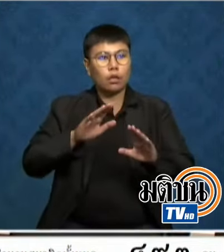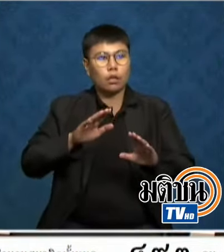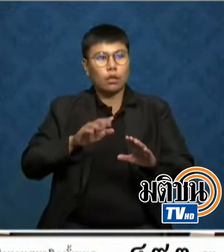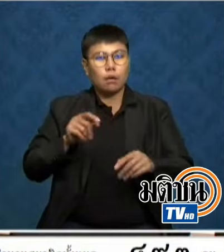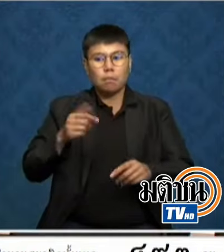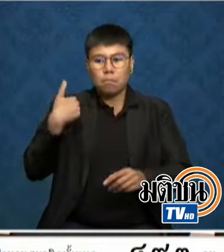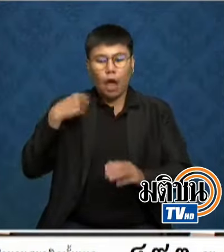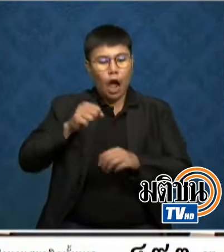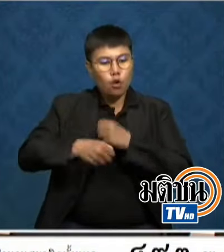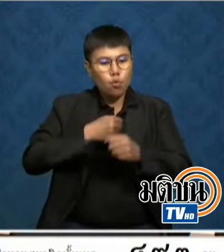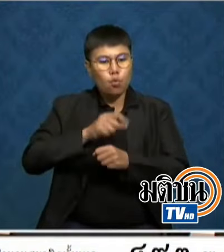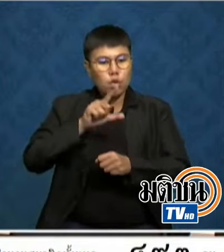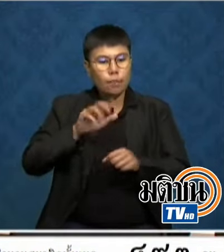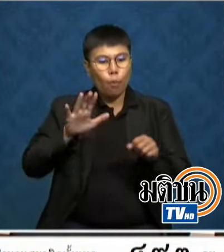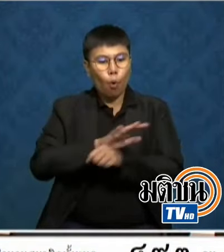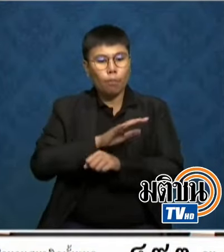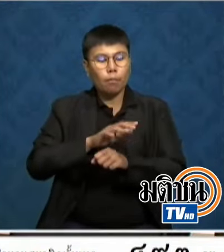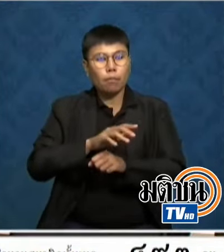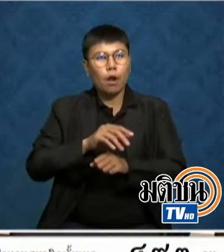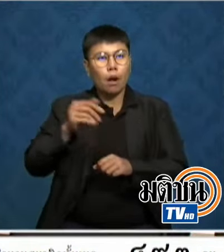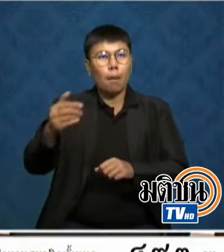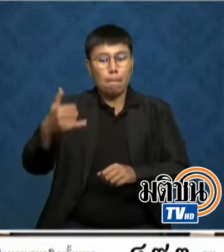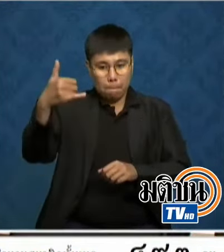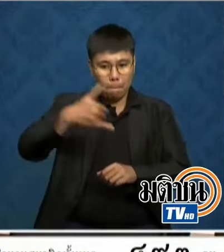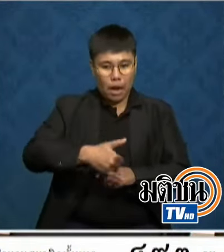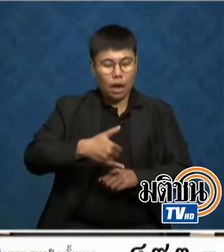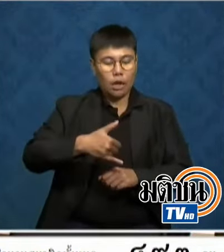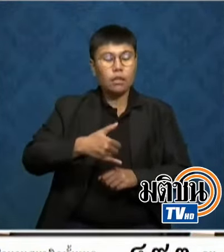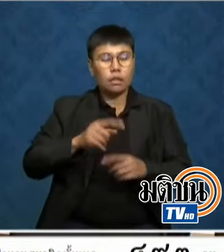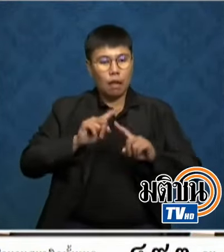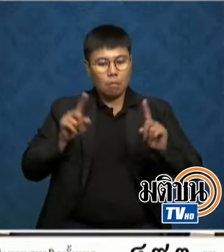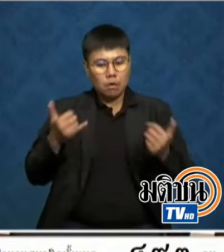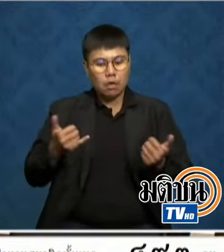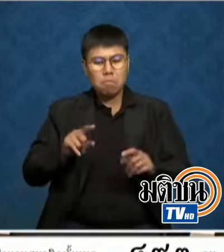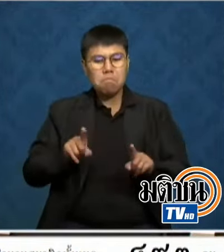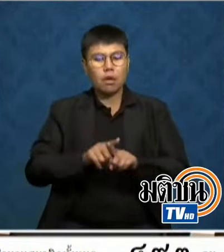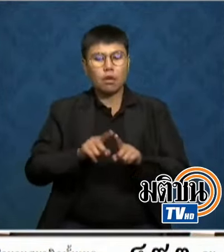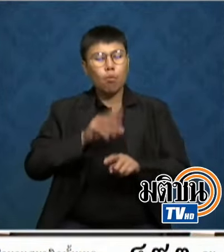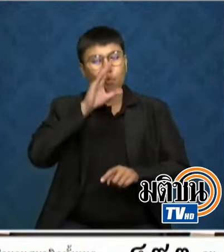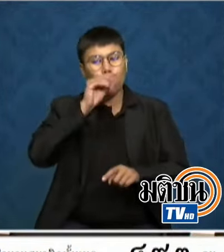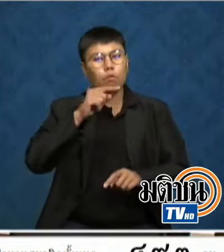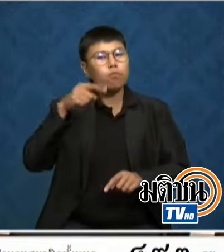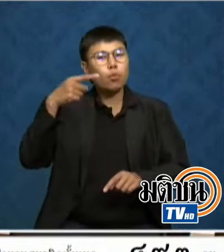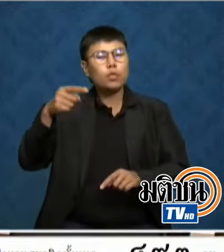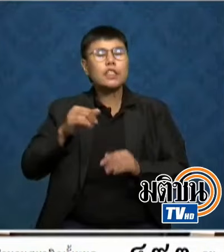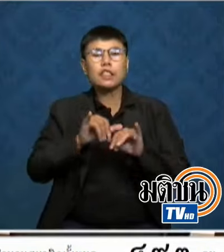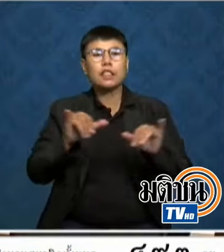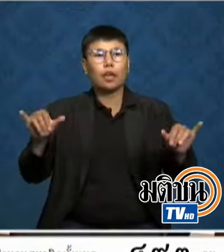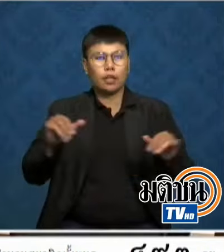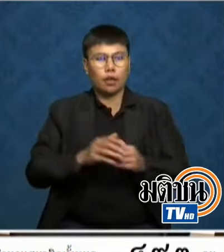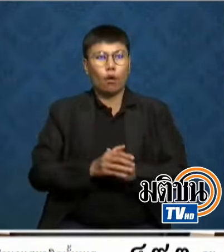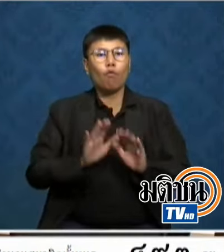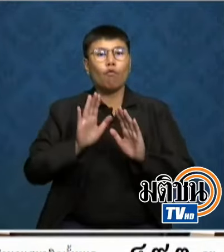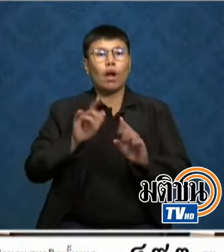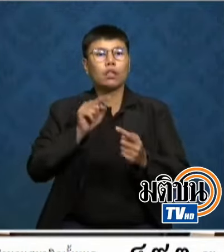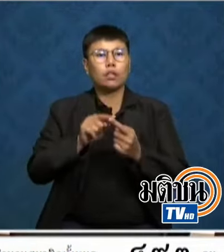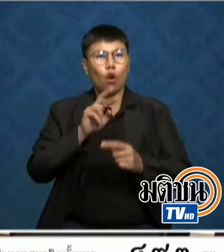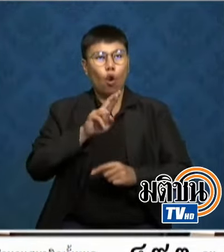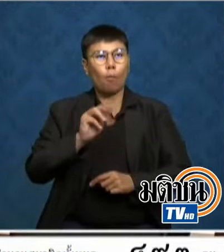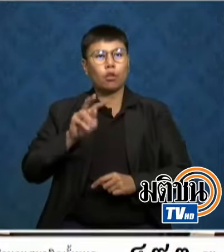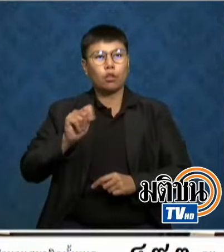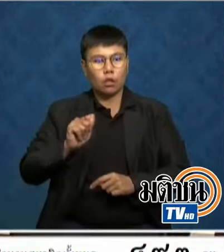าลชุดนี้มันจะเป็นจริงได้อย่างไรมันก็เป็นได้เพียงแค่ลมปากเท่านั้นผมฝากท่านประธานครับถึงท่านรัฐมนตรี